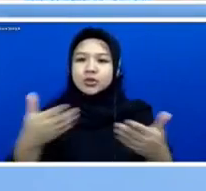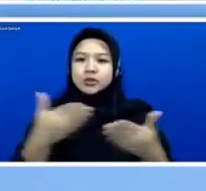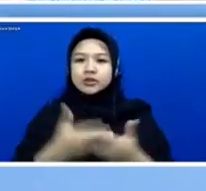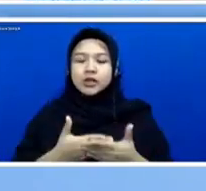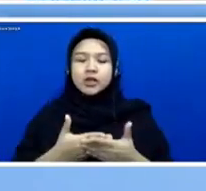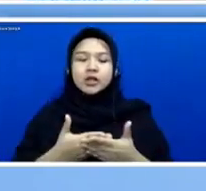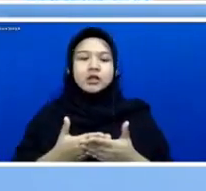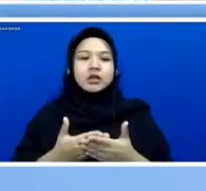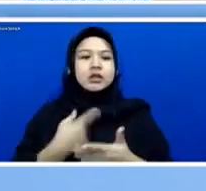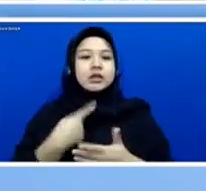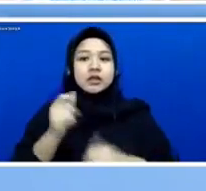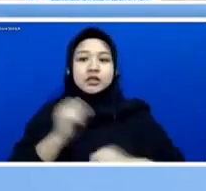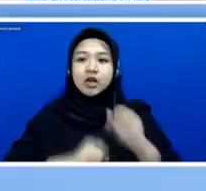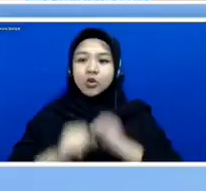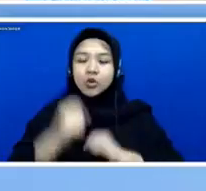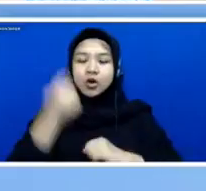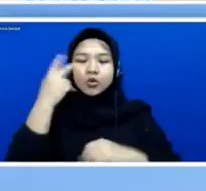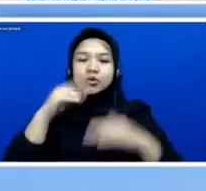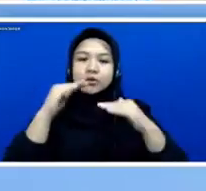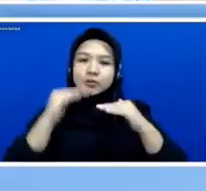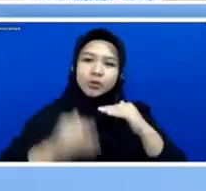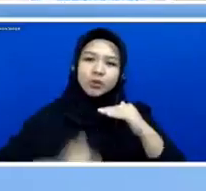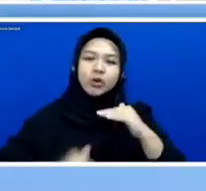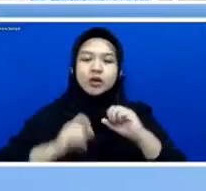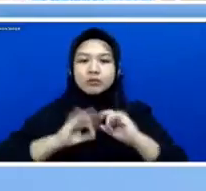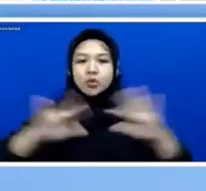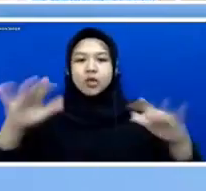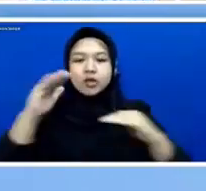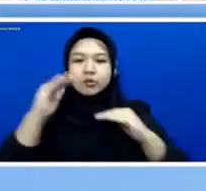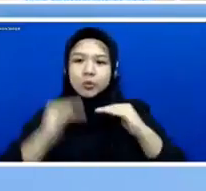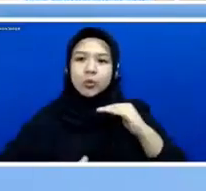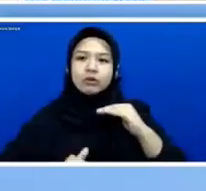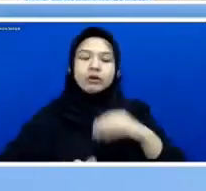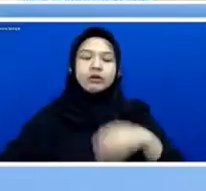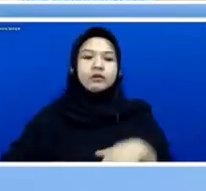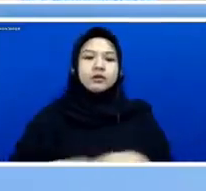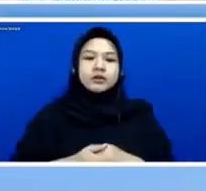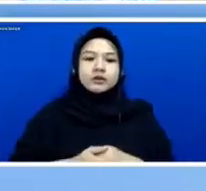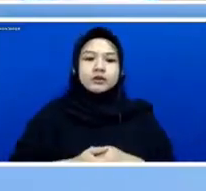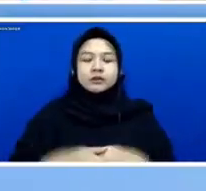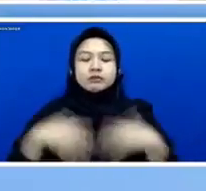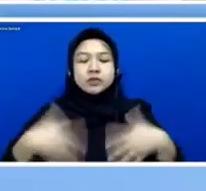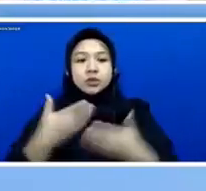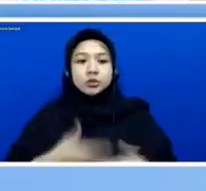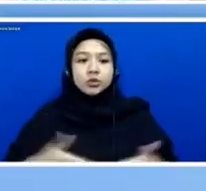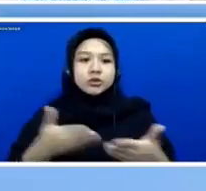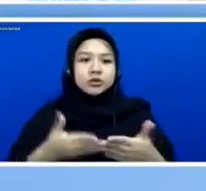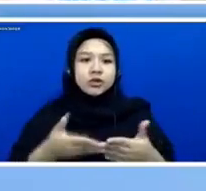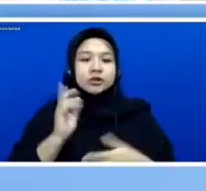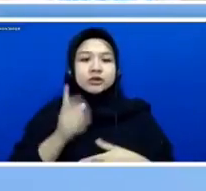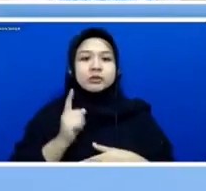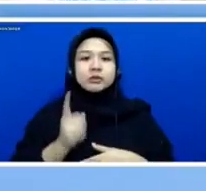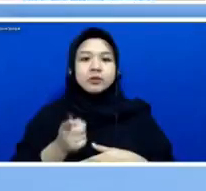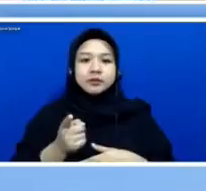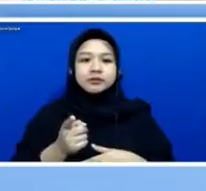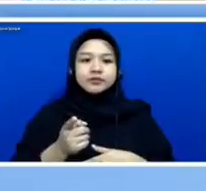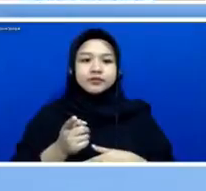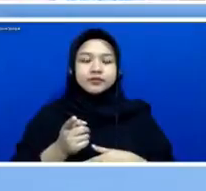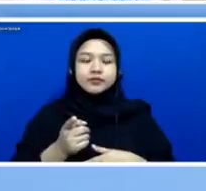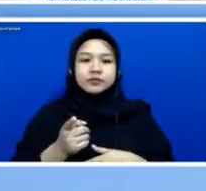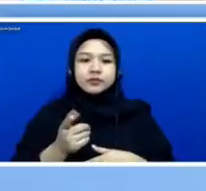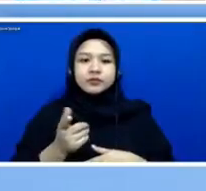untuk menekan laju penularan. Kenapa disebut sebagai praktek sosial? Karena dia merupakan